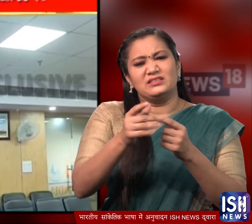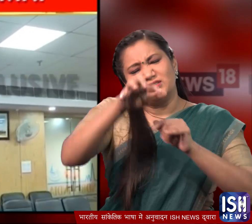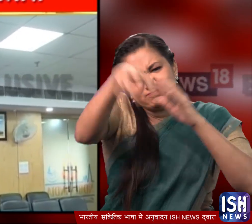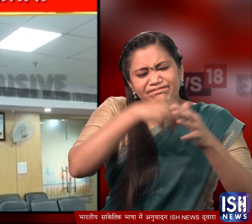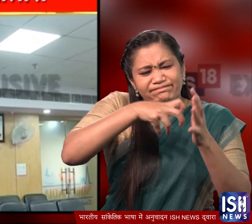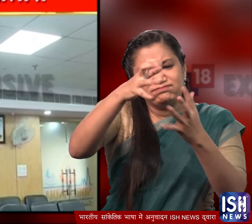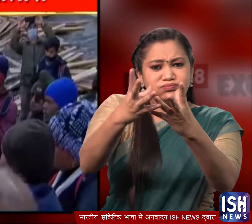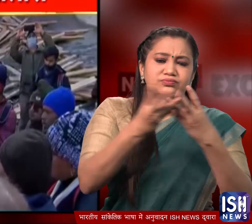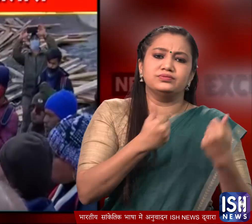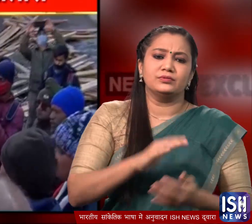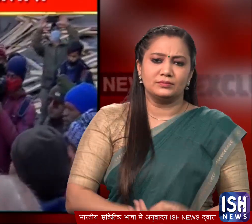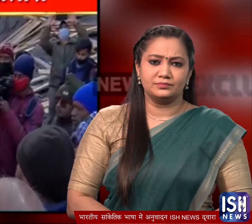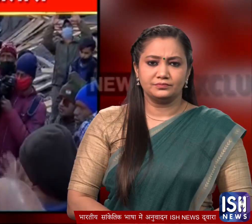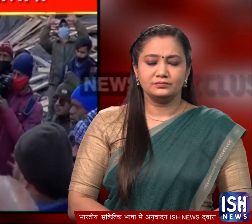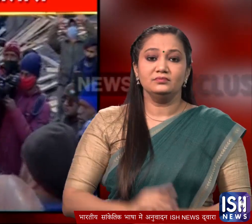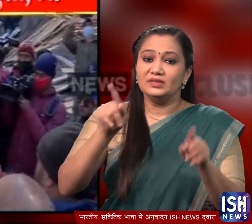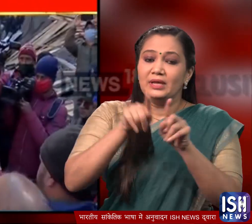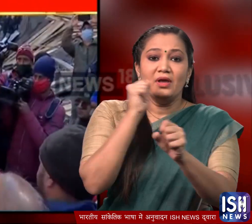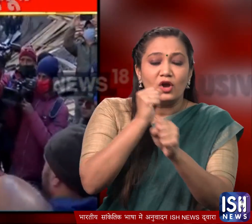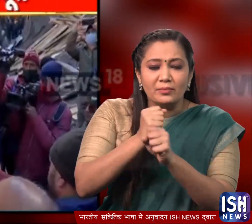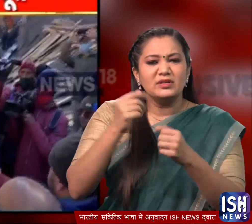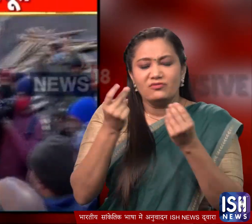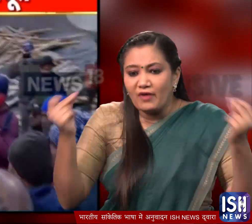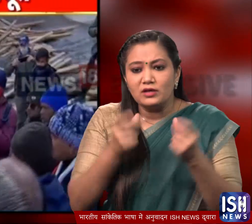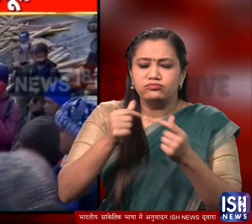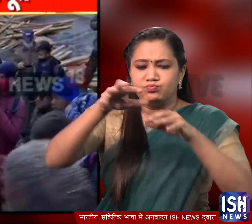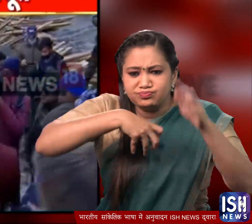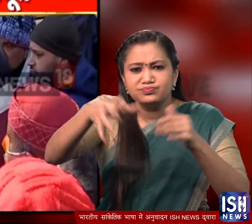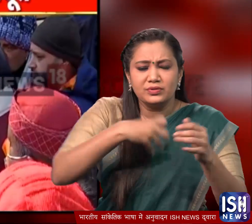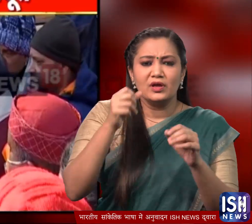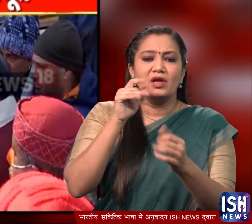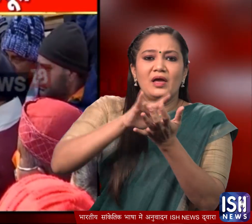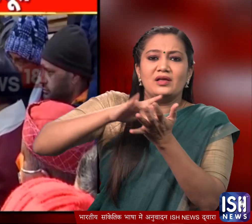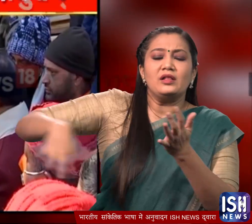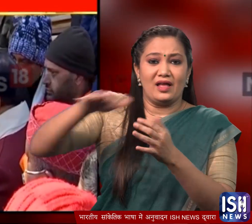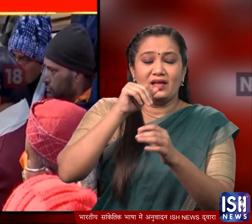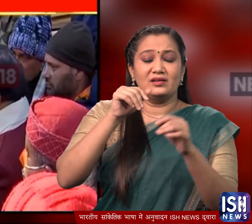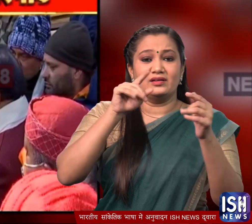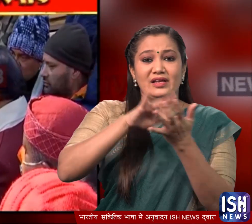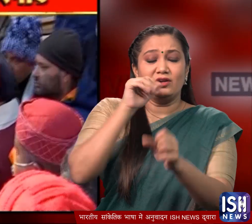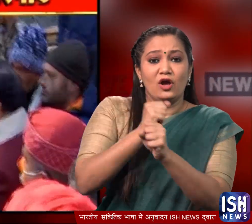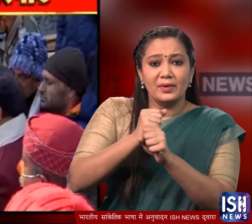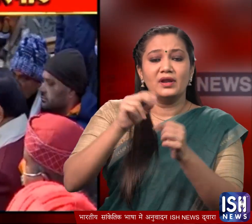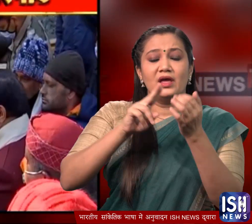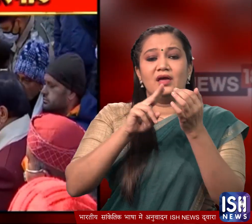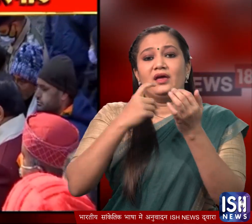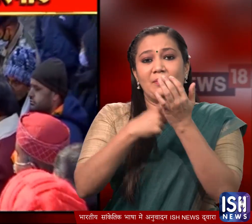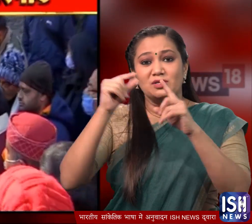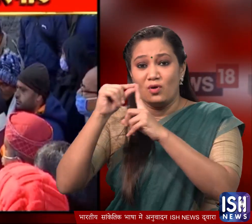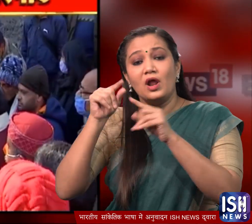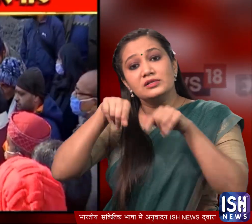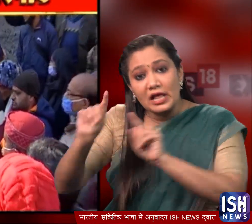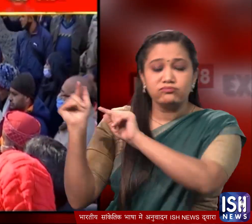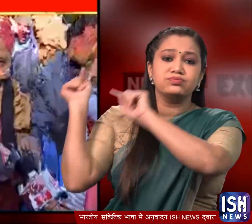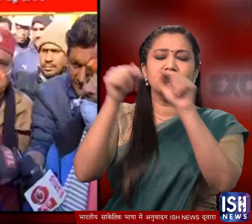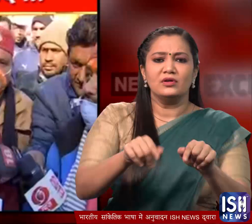जल्दी से जल्दी हटाई जाए। इस बीच सरकार भी सुरंग साफ करवाने के लिए हरकत में दिखी। केंद्रीय मंत्री रमेश पोखरियाल निशंक खुद हालात देखने के लिए मौके